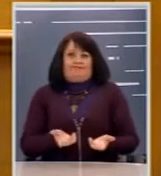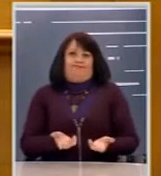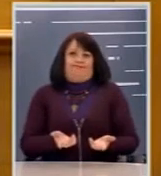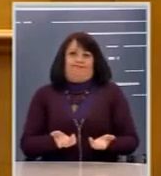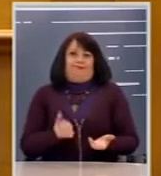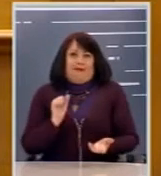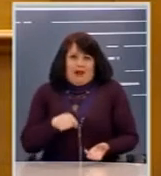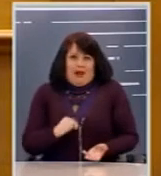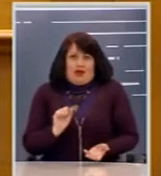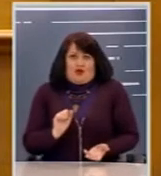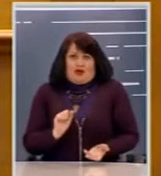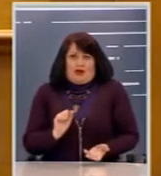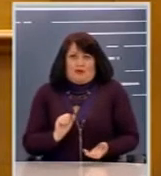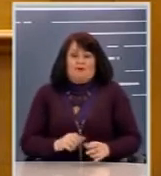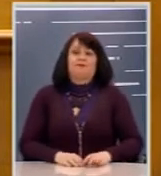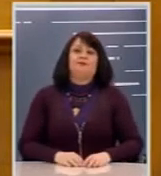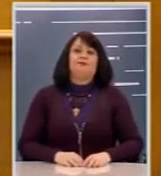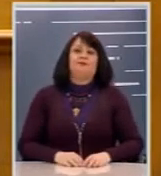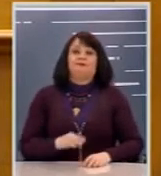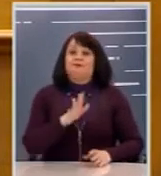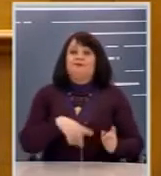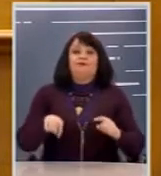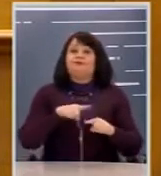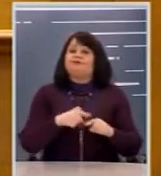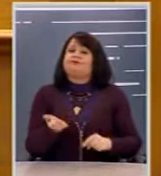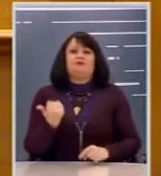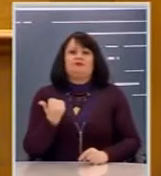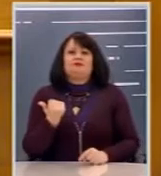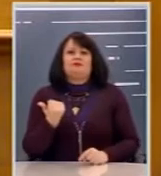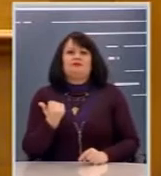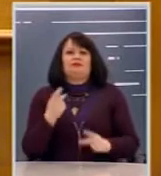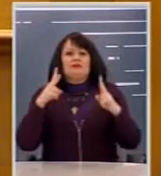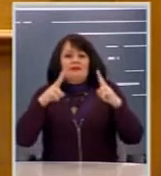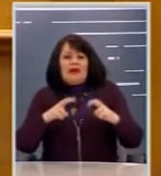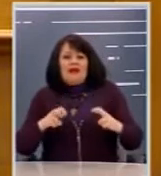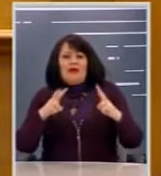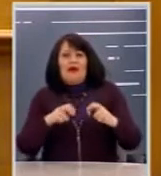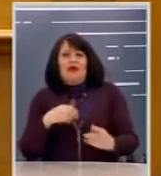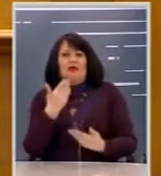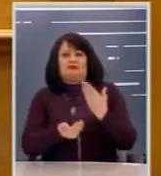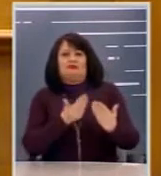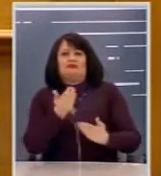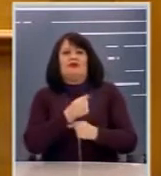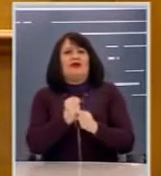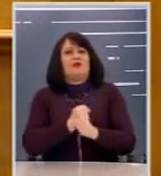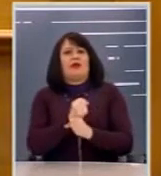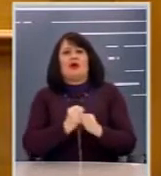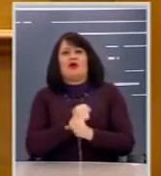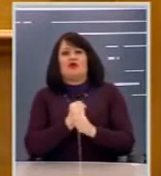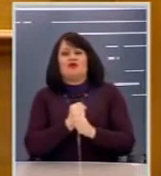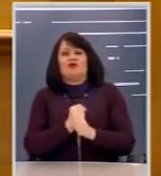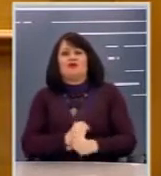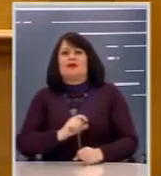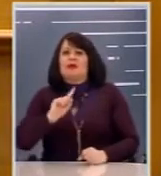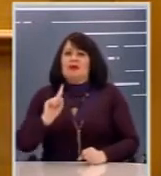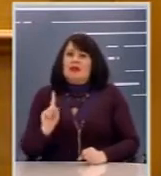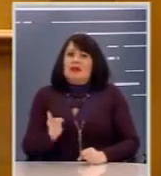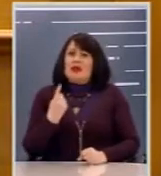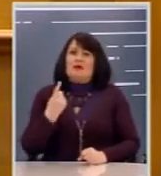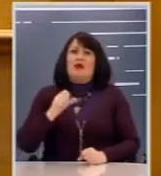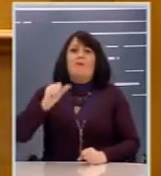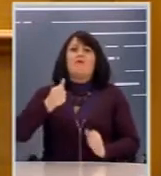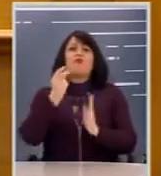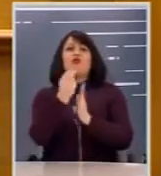Επίσης, δεν υπάρχουν στην Ελλάδα μηχανισμοί ελέγχου της ζήτησης των φαρμάκων, δηλαδή θεραπευτικά πρωτόκολλα και